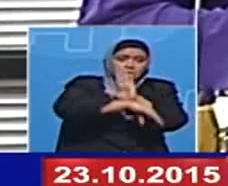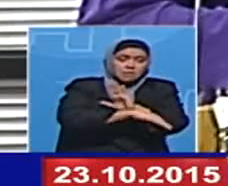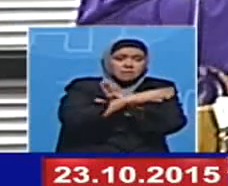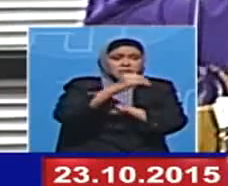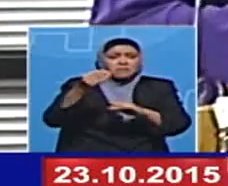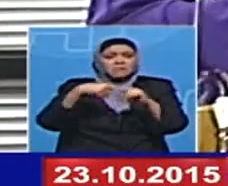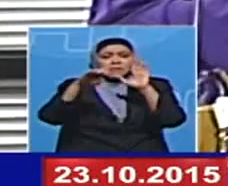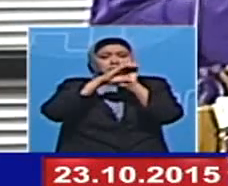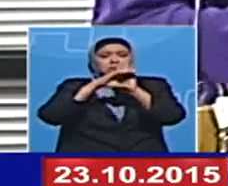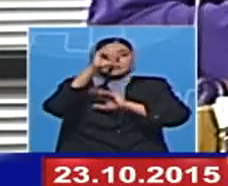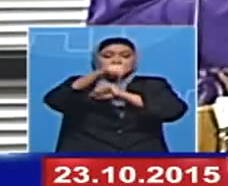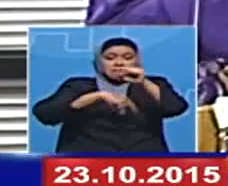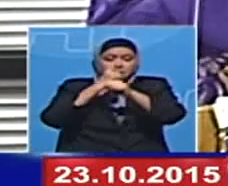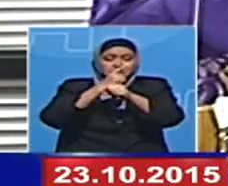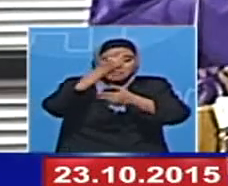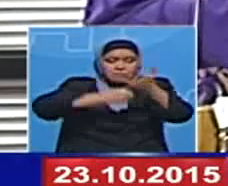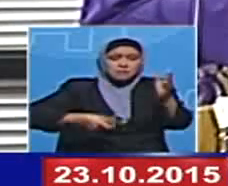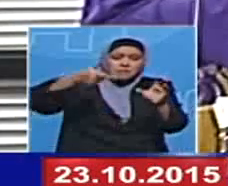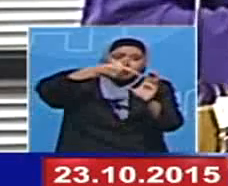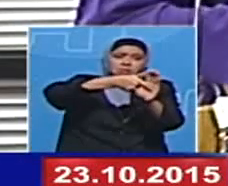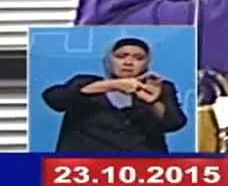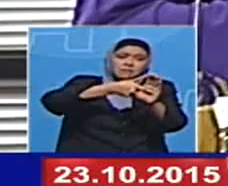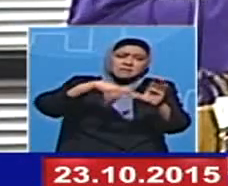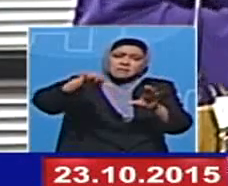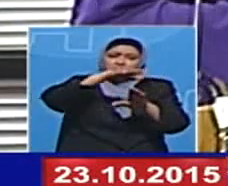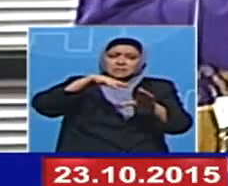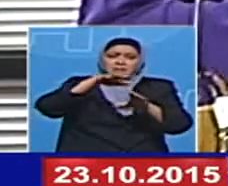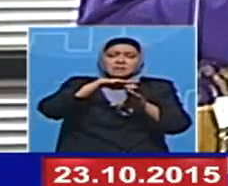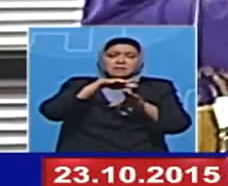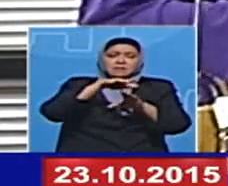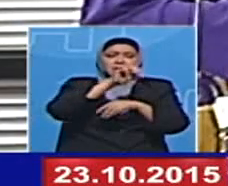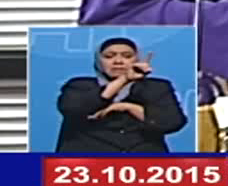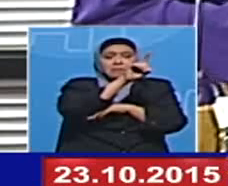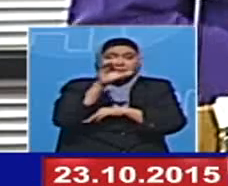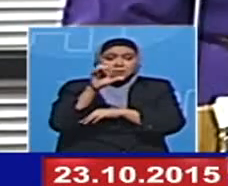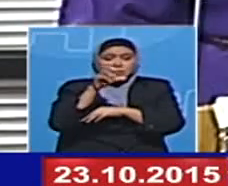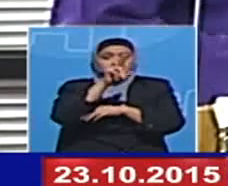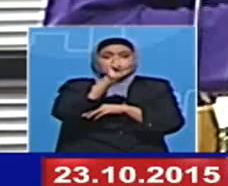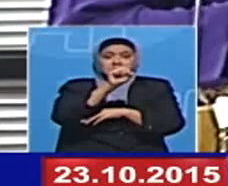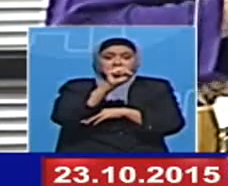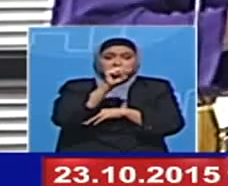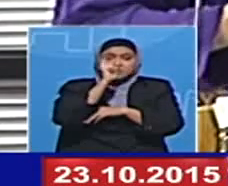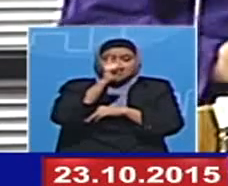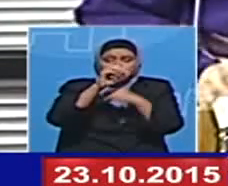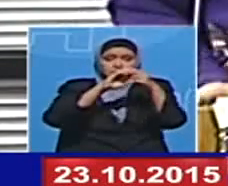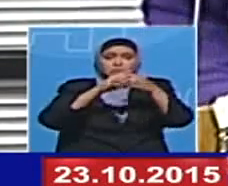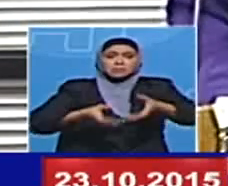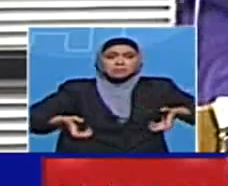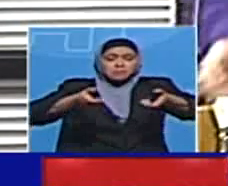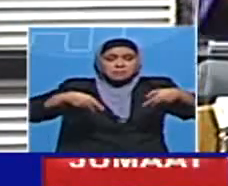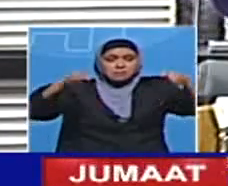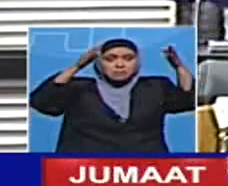setahun di mana harga minyak adalah pada purata 100 do Amerika setung pendapatan daripada dividen